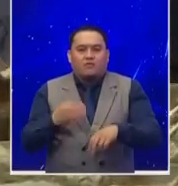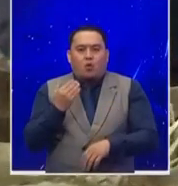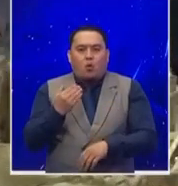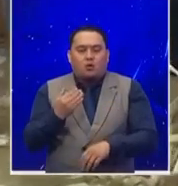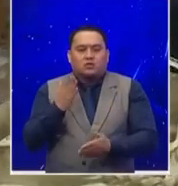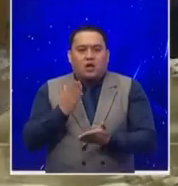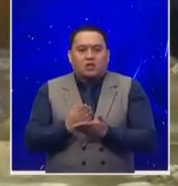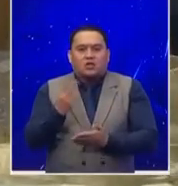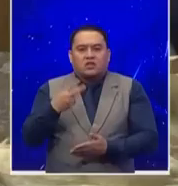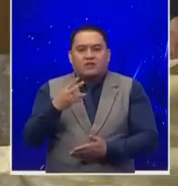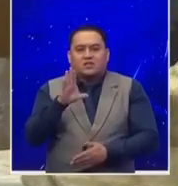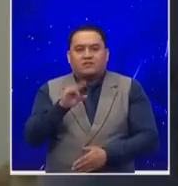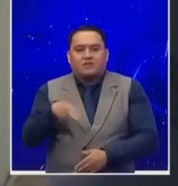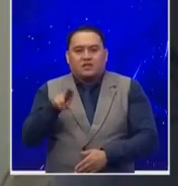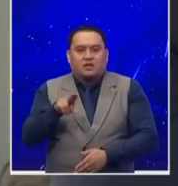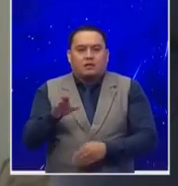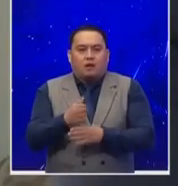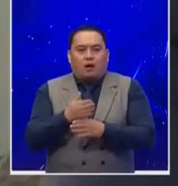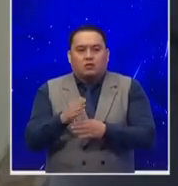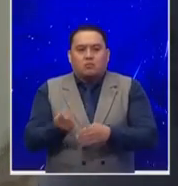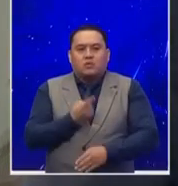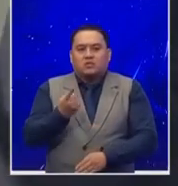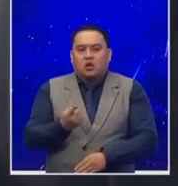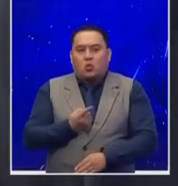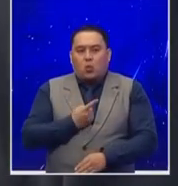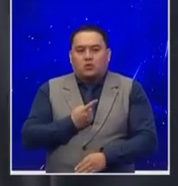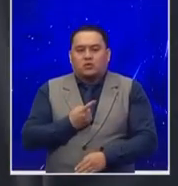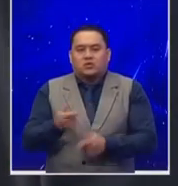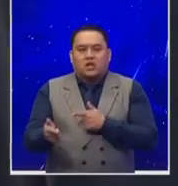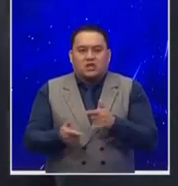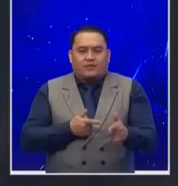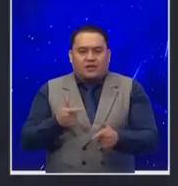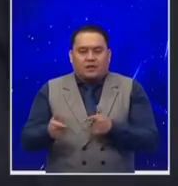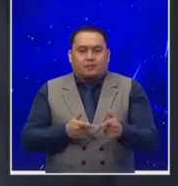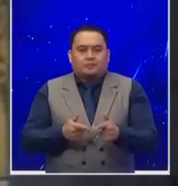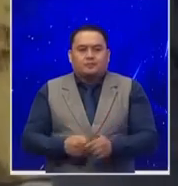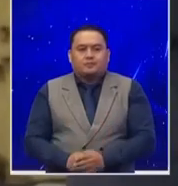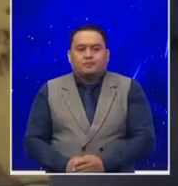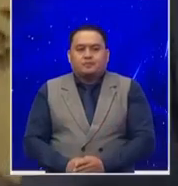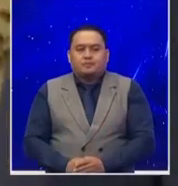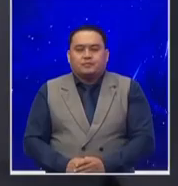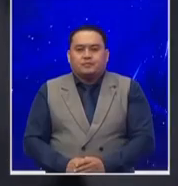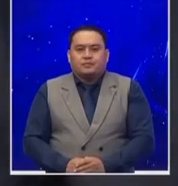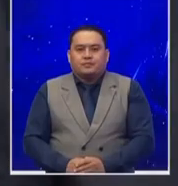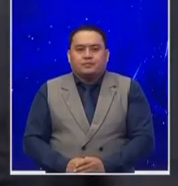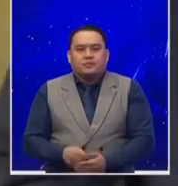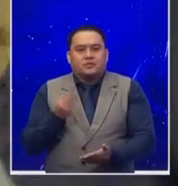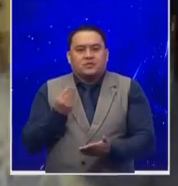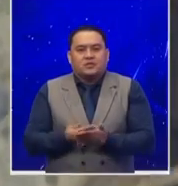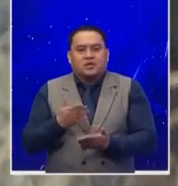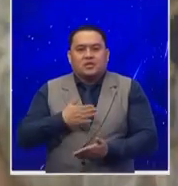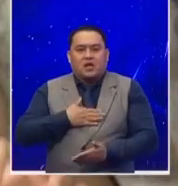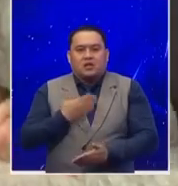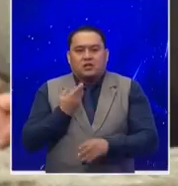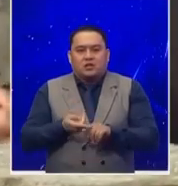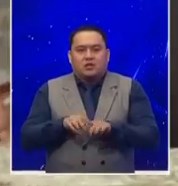камчи есть более 20 видов. Они разделяются по мастерству и структуре изготовления. Самой ценной я считаю вот